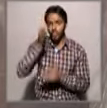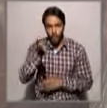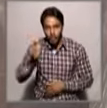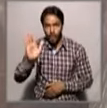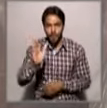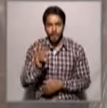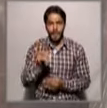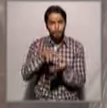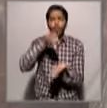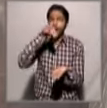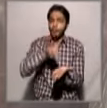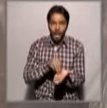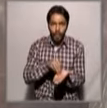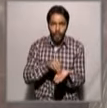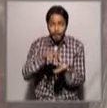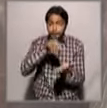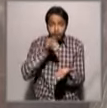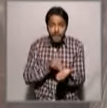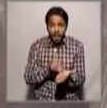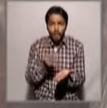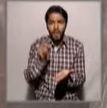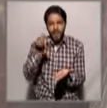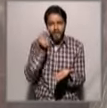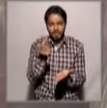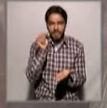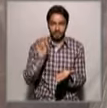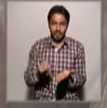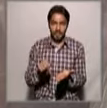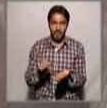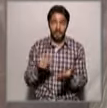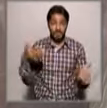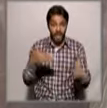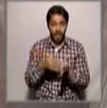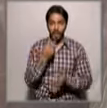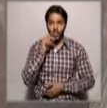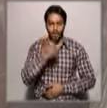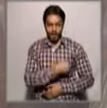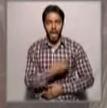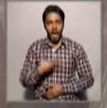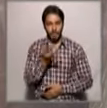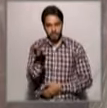تكون طيبة، وكويس أنه هو عنده ضمير وعايز. لابد أن ننصح إخواننا جميعا بهذه النصيحة.